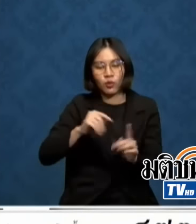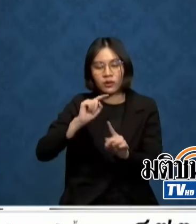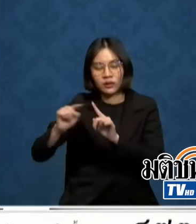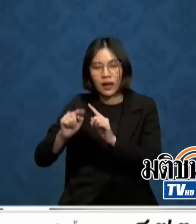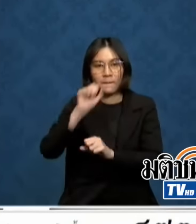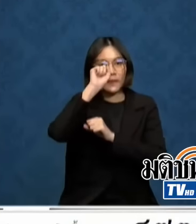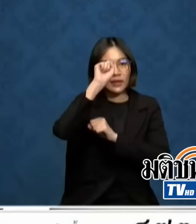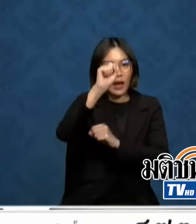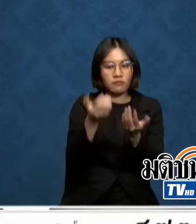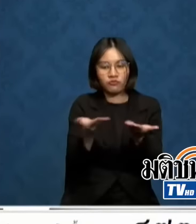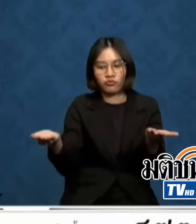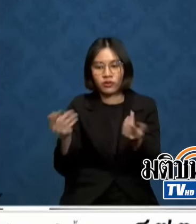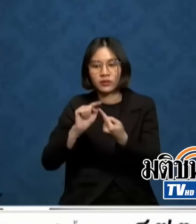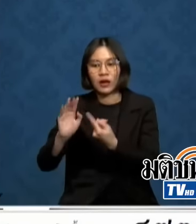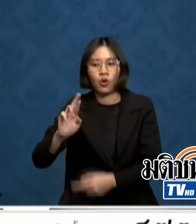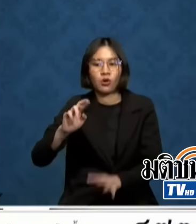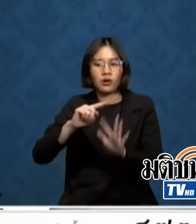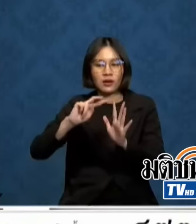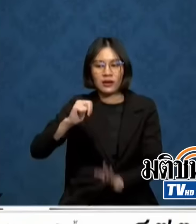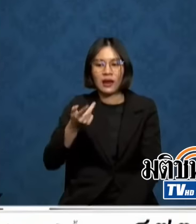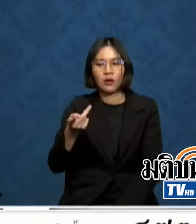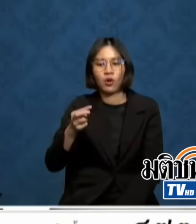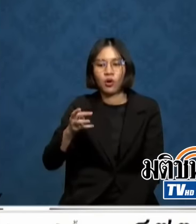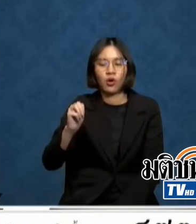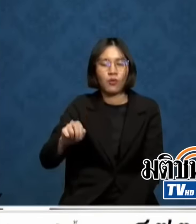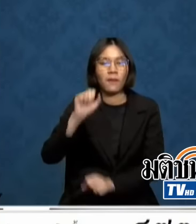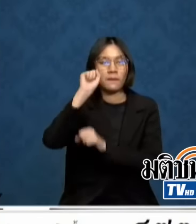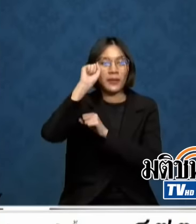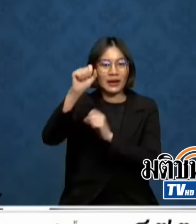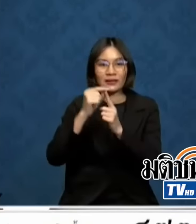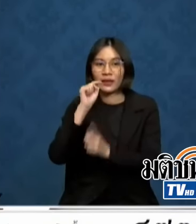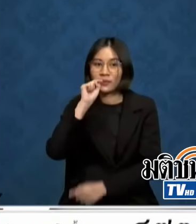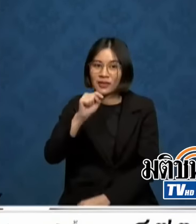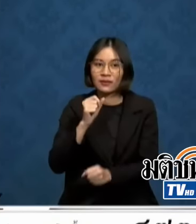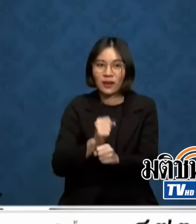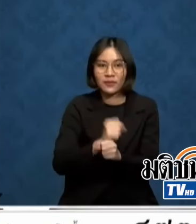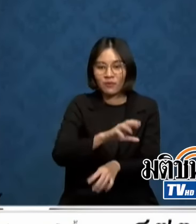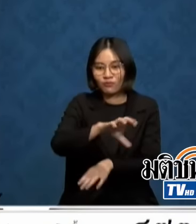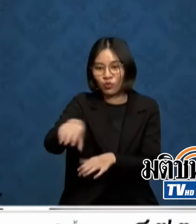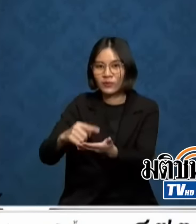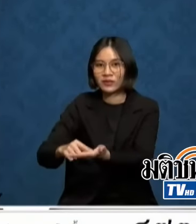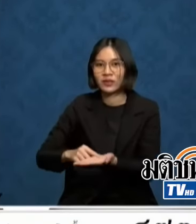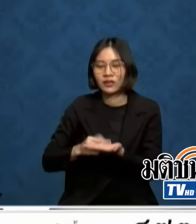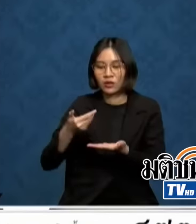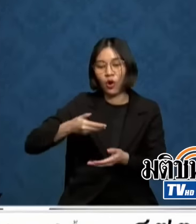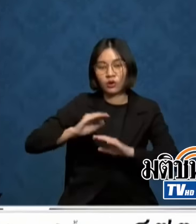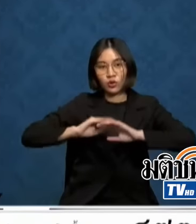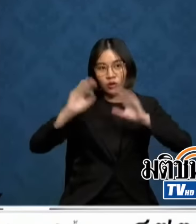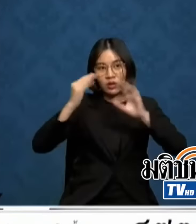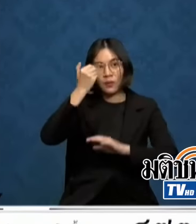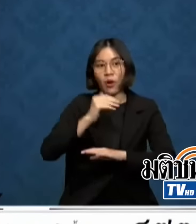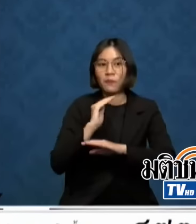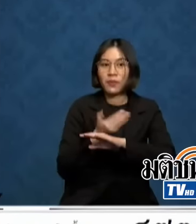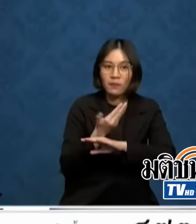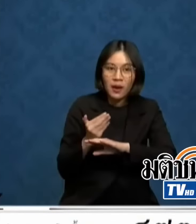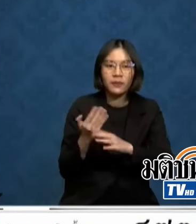ประกาศคำสั่งหลายฉบับครับที่อยู่ในร่างของครมในวันนี้นั้นจึงเป็นเพียงประกาศคำสั่งที่หน่วยงานเสนอให้ยกเลิกเพราะเหตุผลทางธุรการ